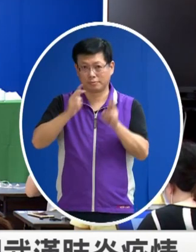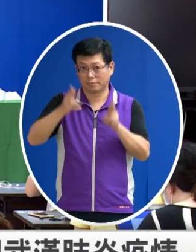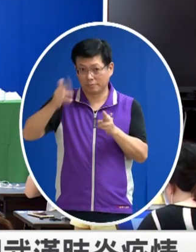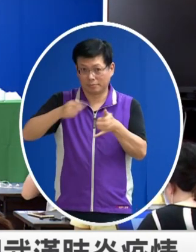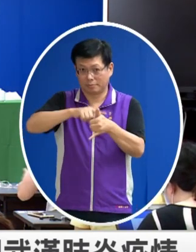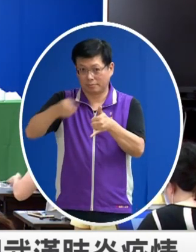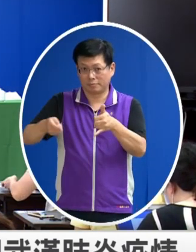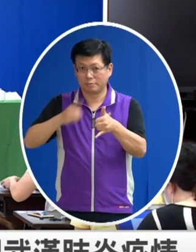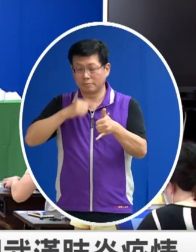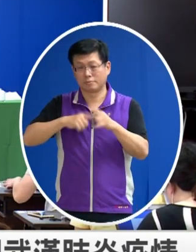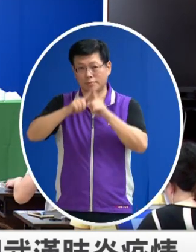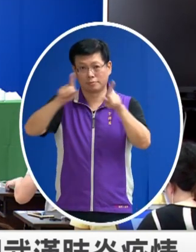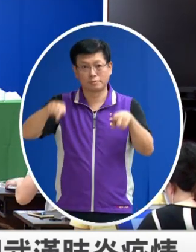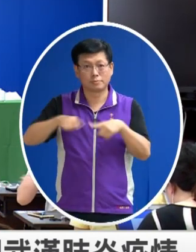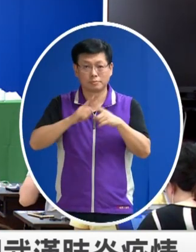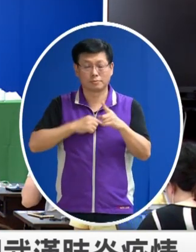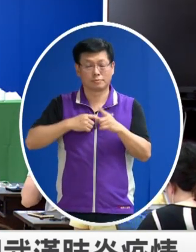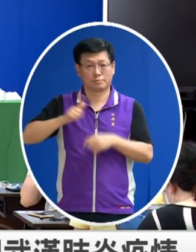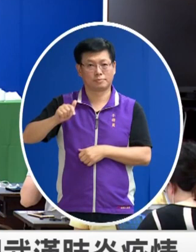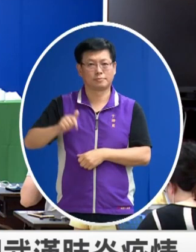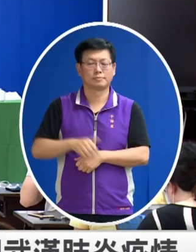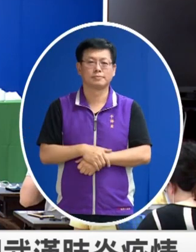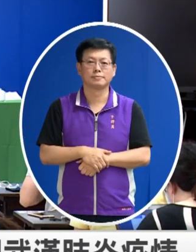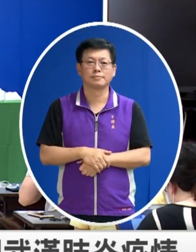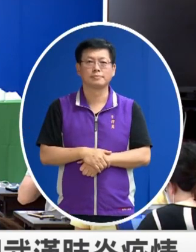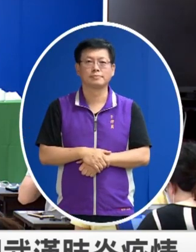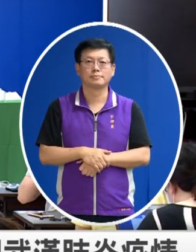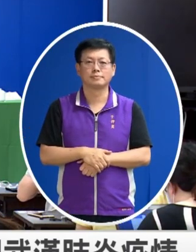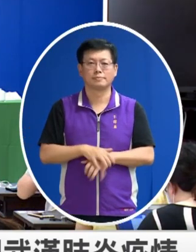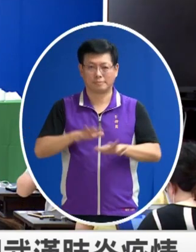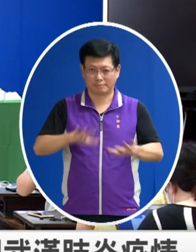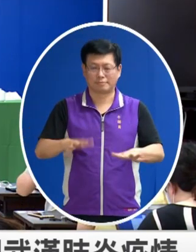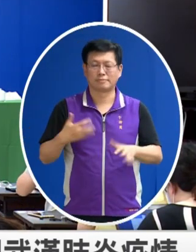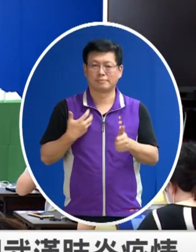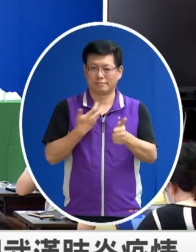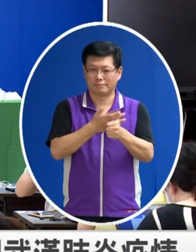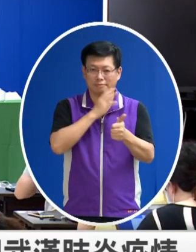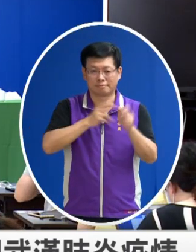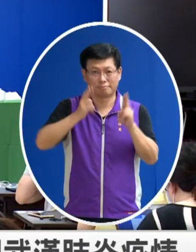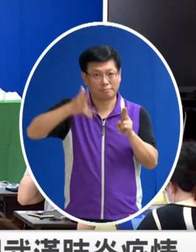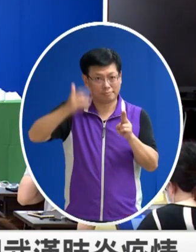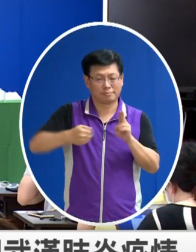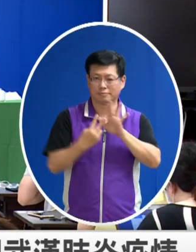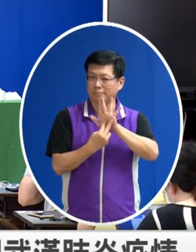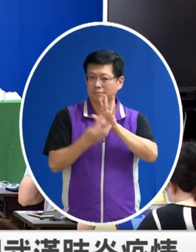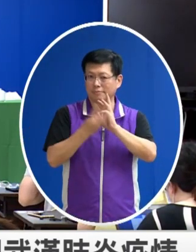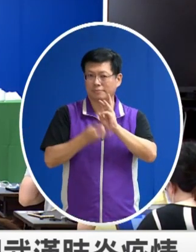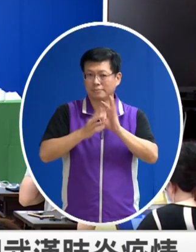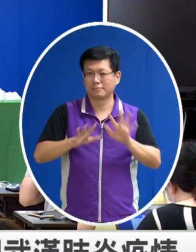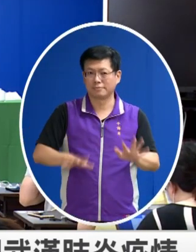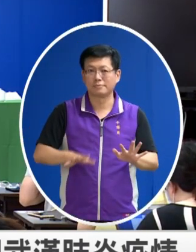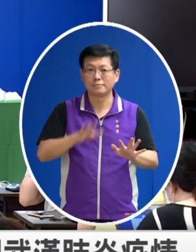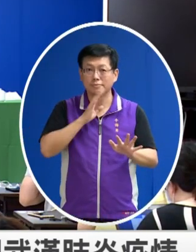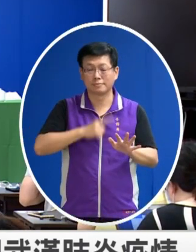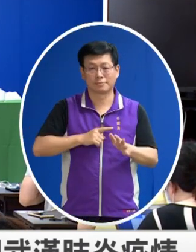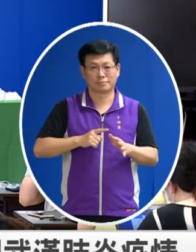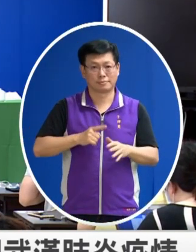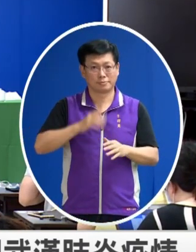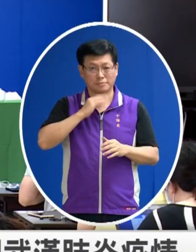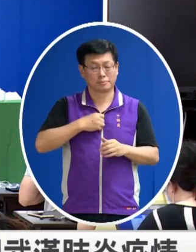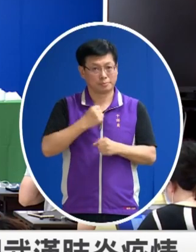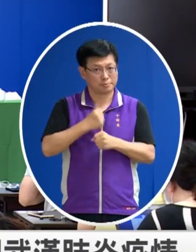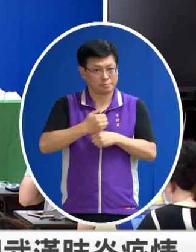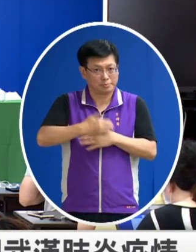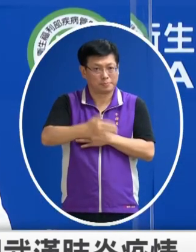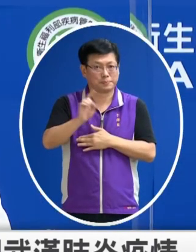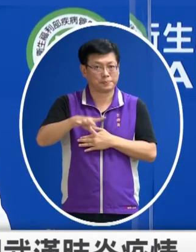专家咨询小组的召集人张尚纯张副校长，那现在就请指挥官跟大家说明一下，那我们这一天来工